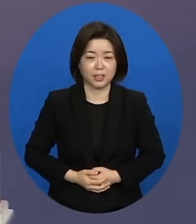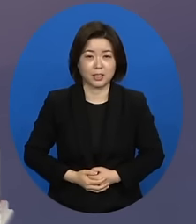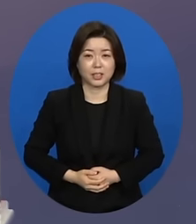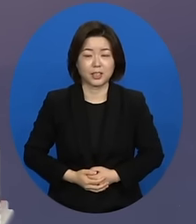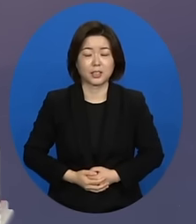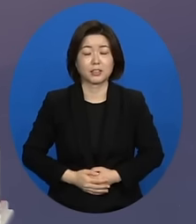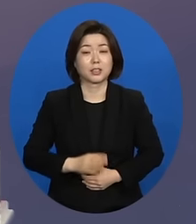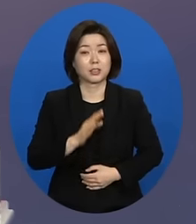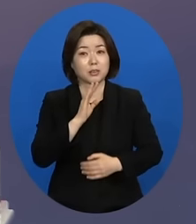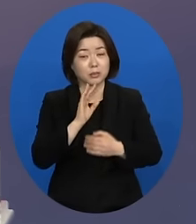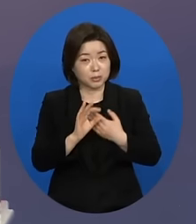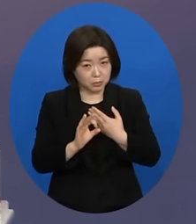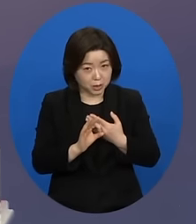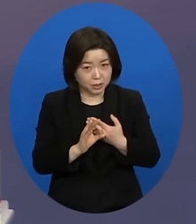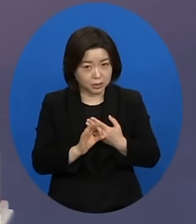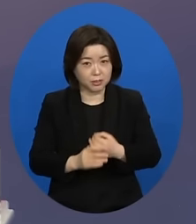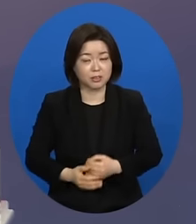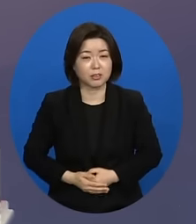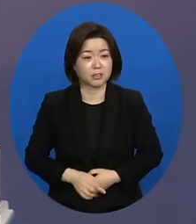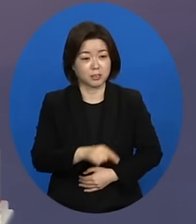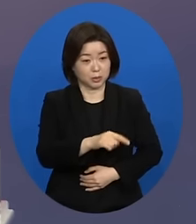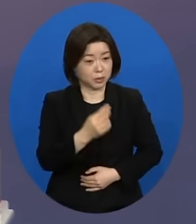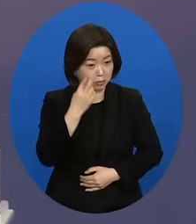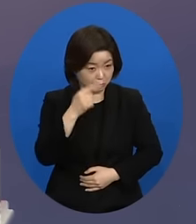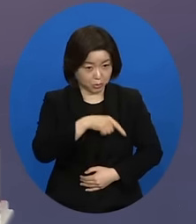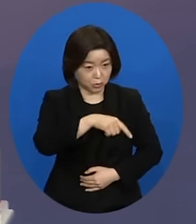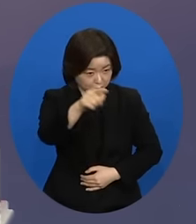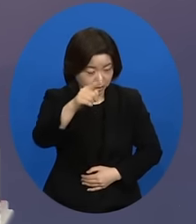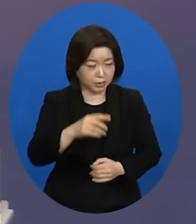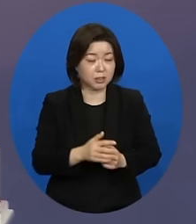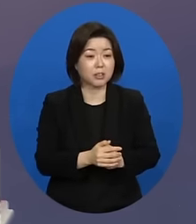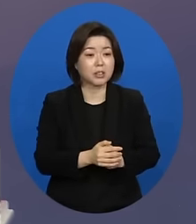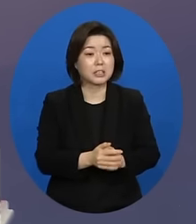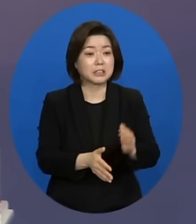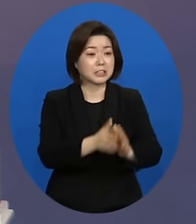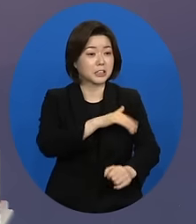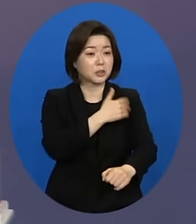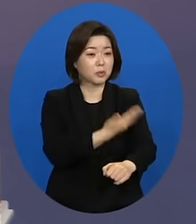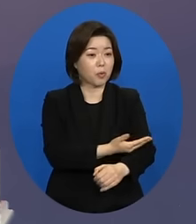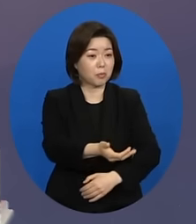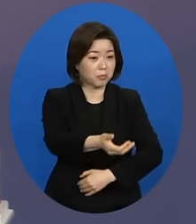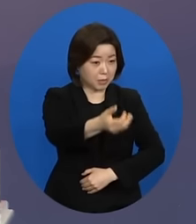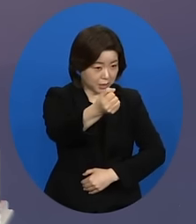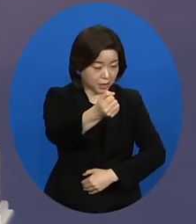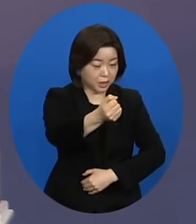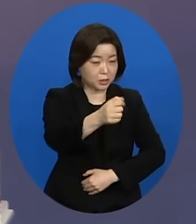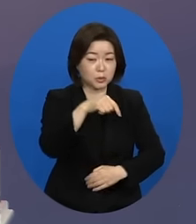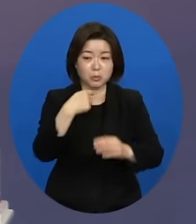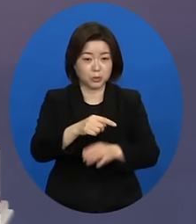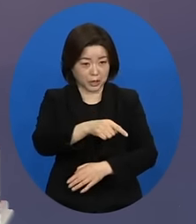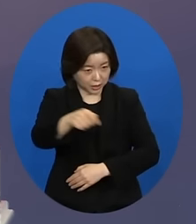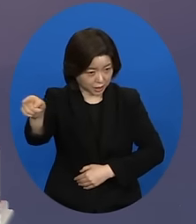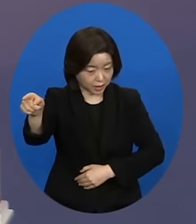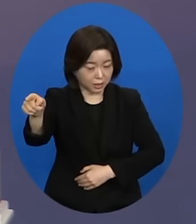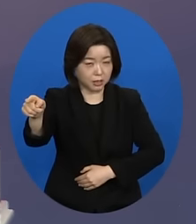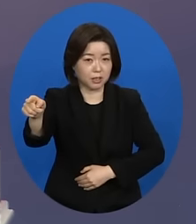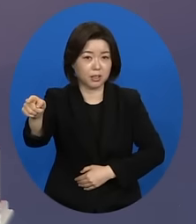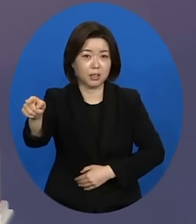그러니까 미국 가서 미국 시민권 받아서 북한 가.